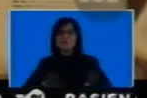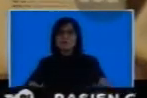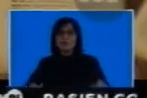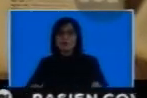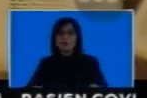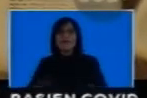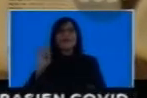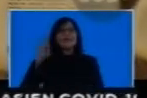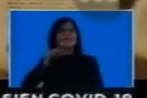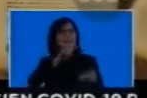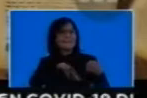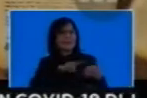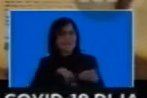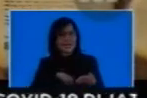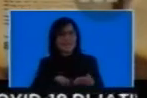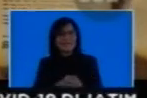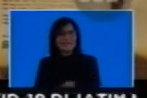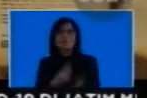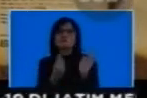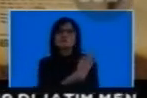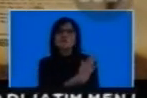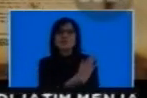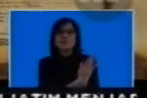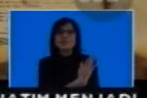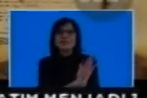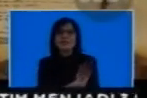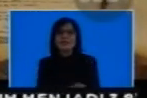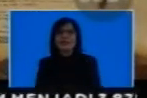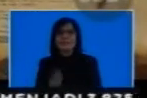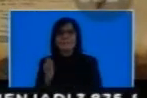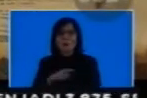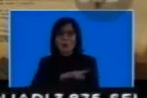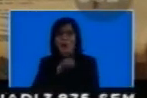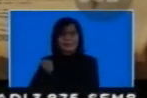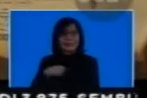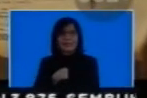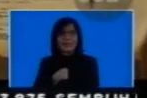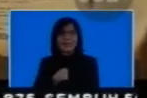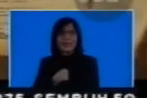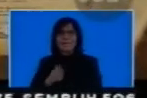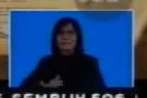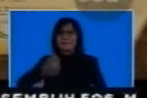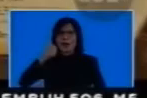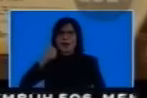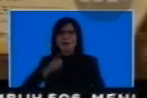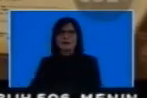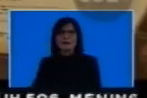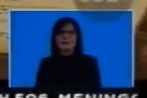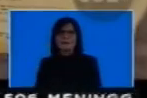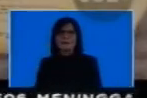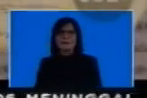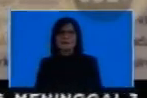murid akan kami bacakan sebagai bukti bahwa kita tak akan kalah oleh